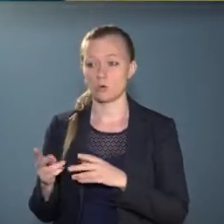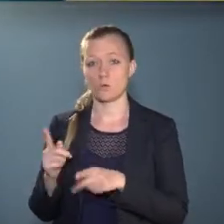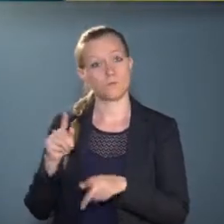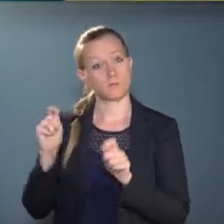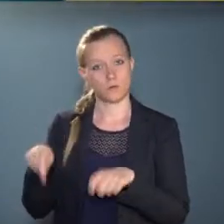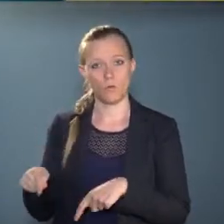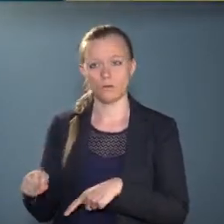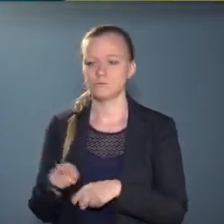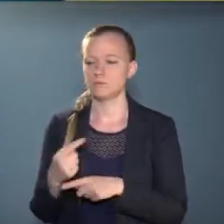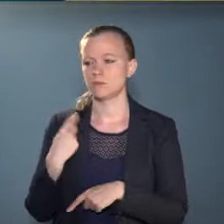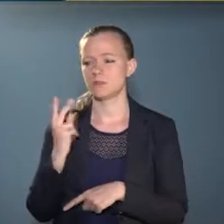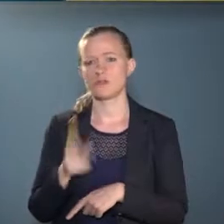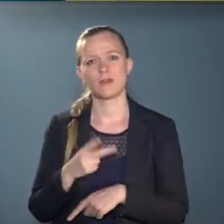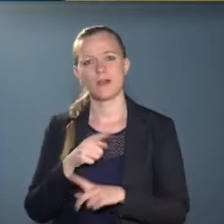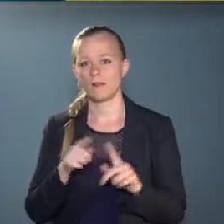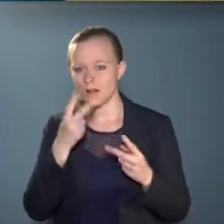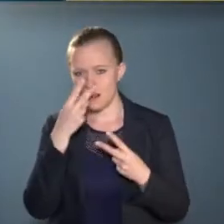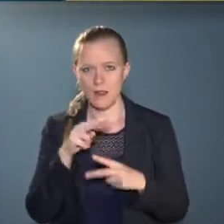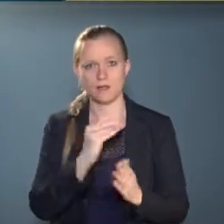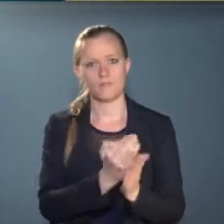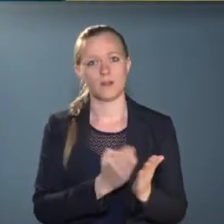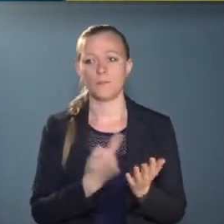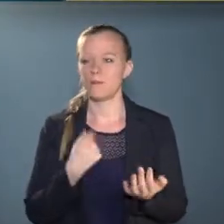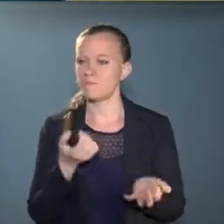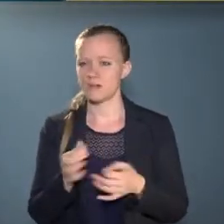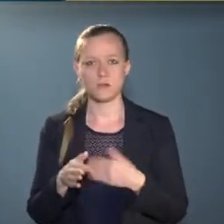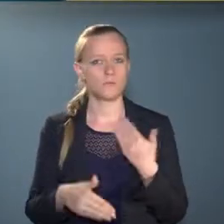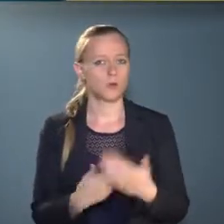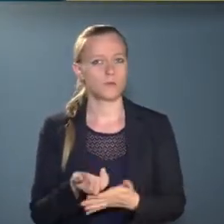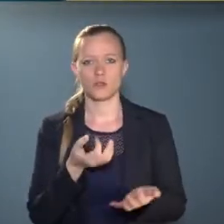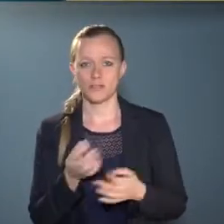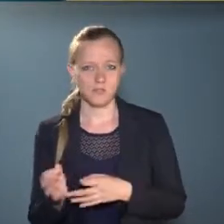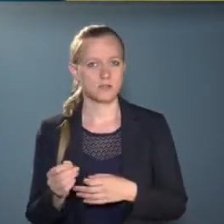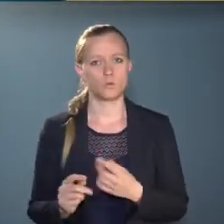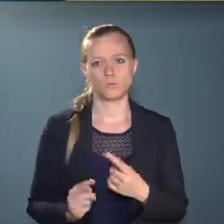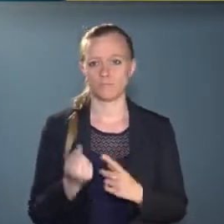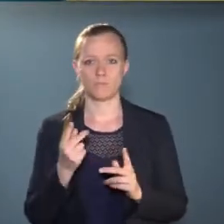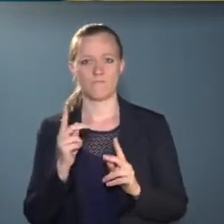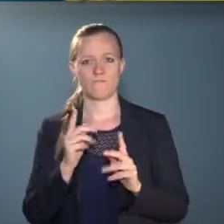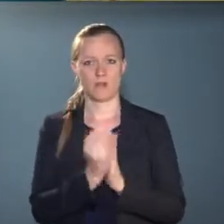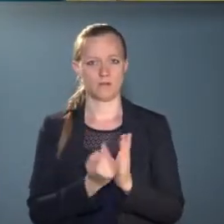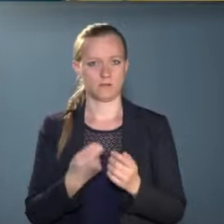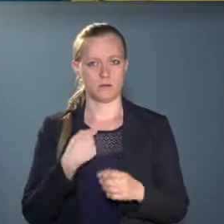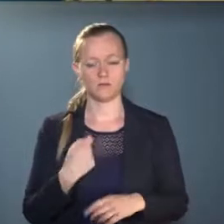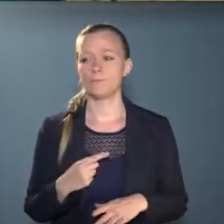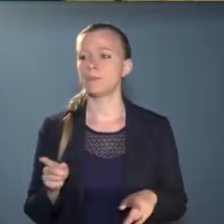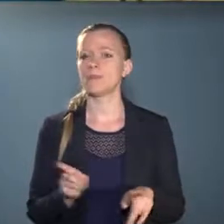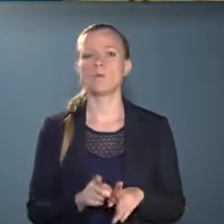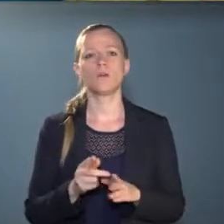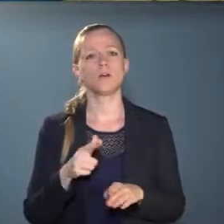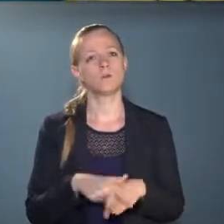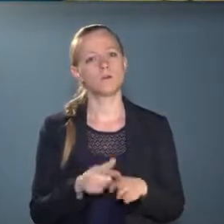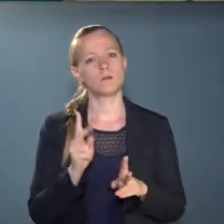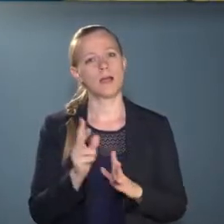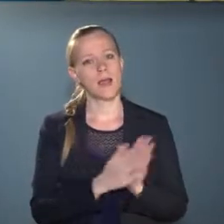egységnek különböző feladatok ellátására. Erre mi felkészültünk, folyamatosan készülünk. Különböző olyan dolgokat kezdtünk most